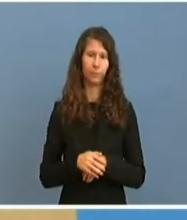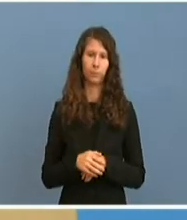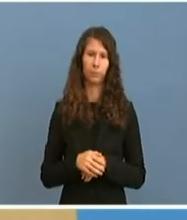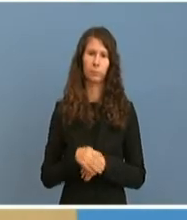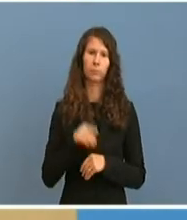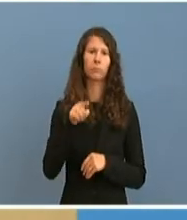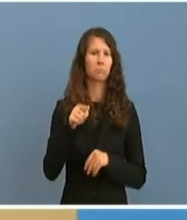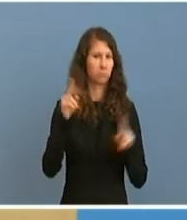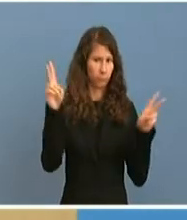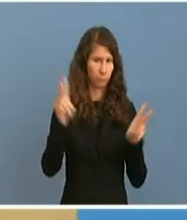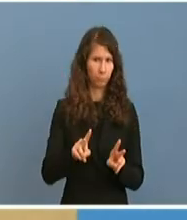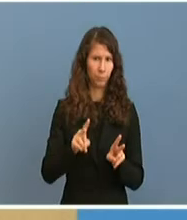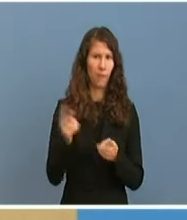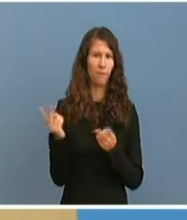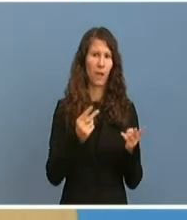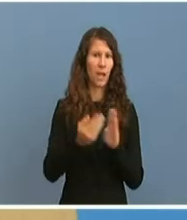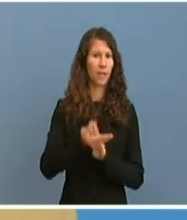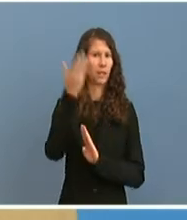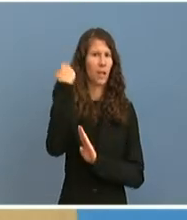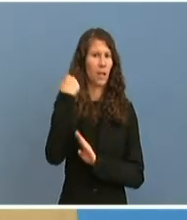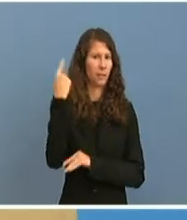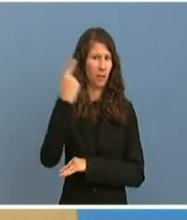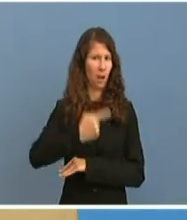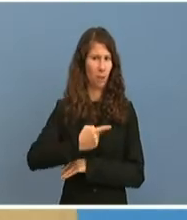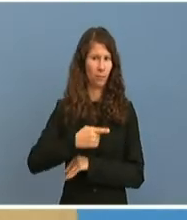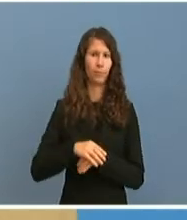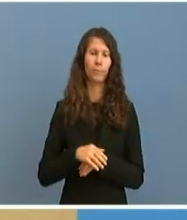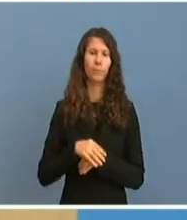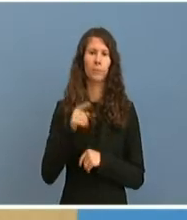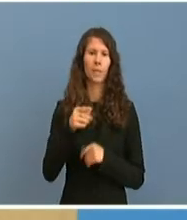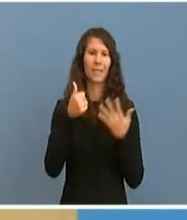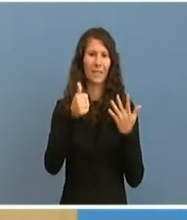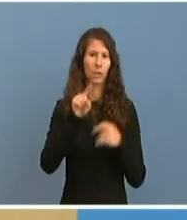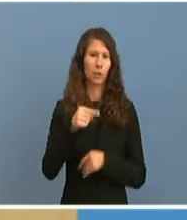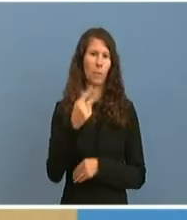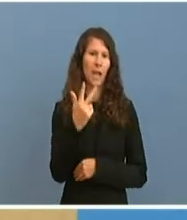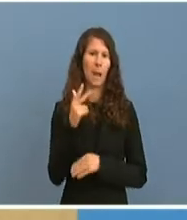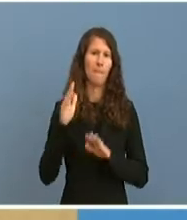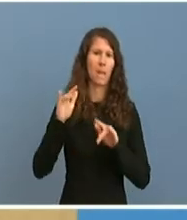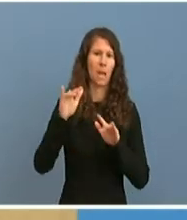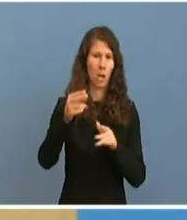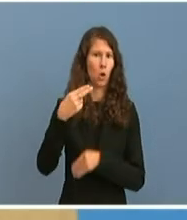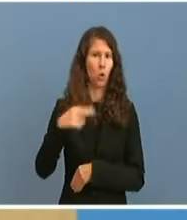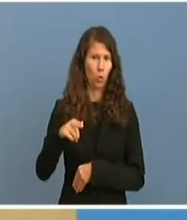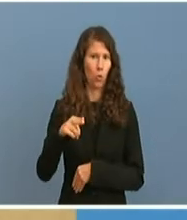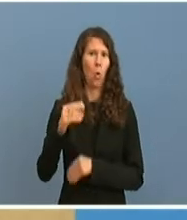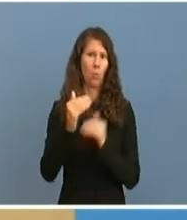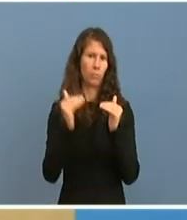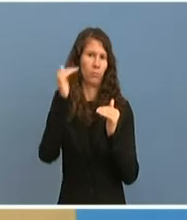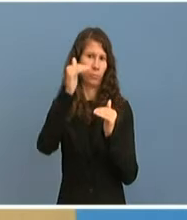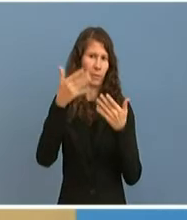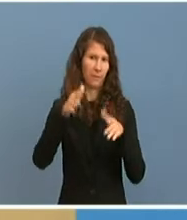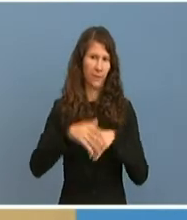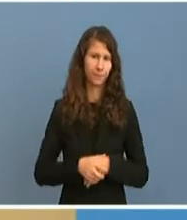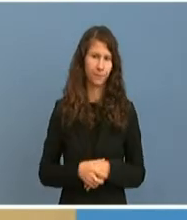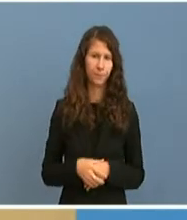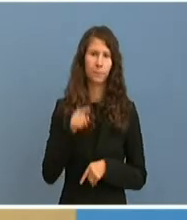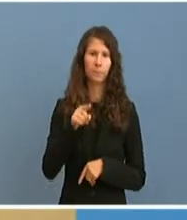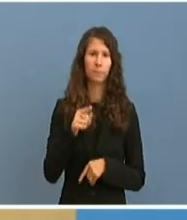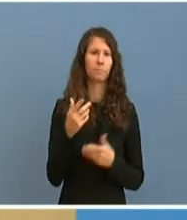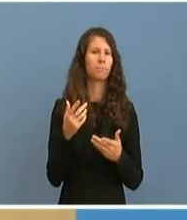im Vergleich zum Vorjahreszeitraum. Im Vorjahreszeitraum lag der Wert bei 6,3 Milliarden Euro. Und dort sind auch